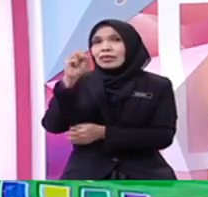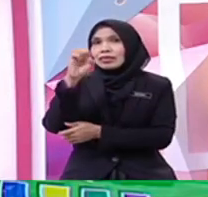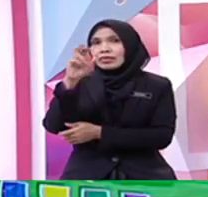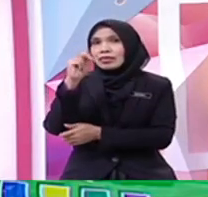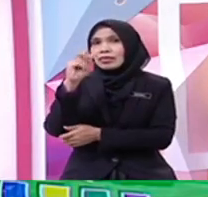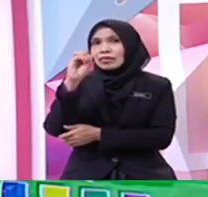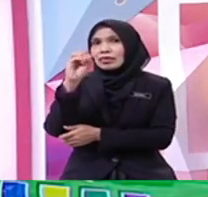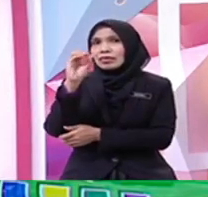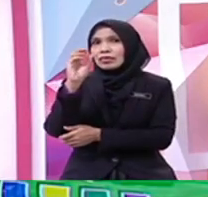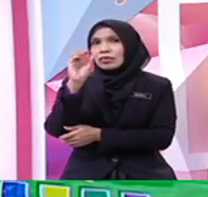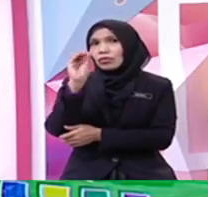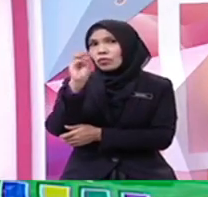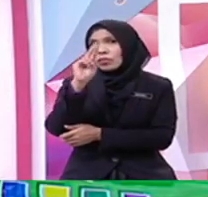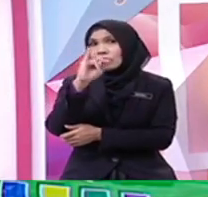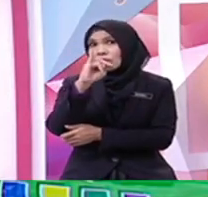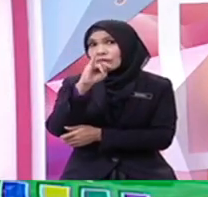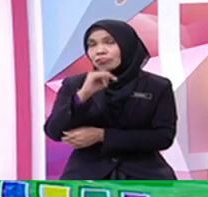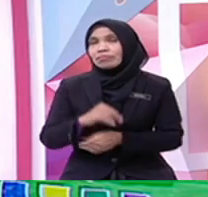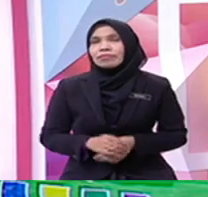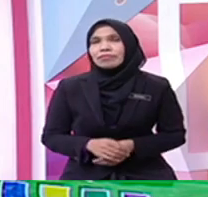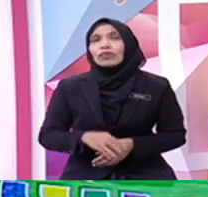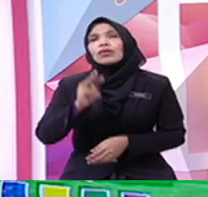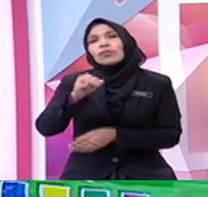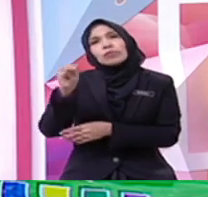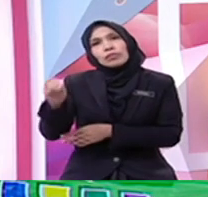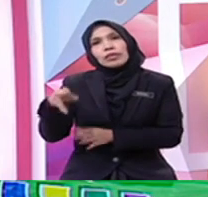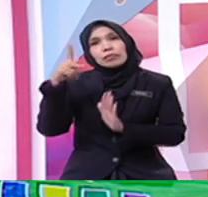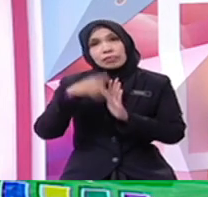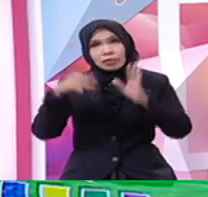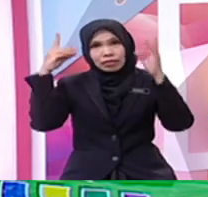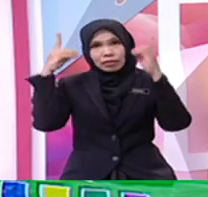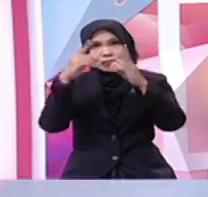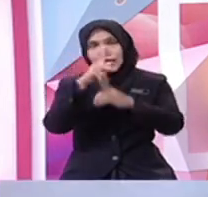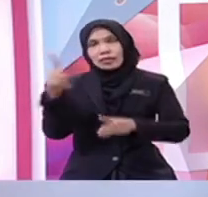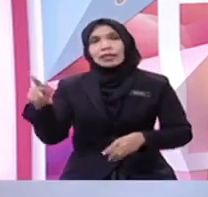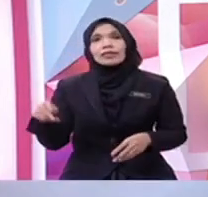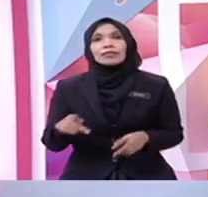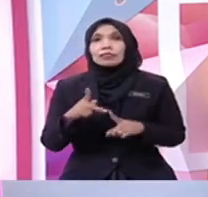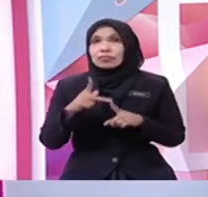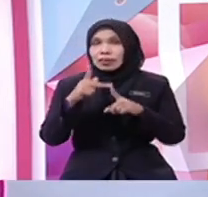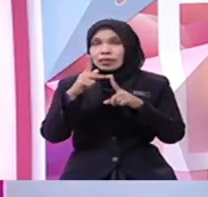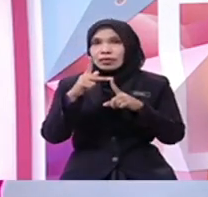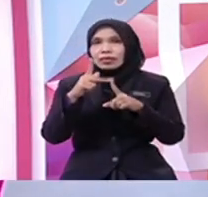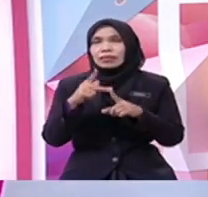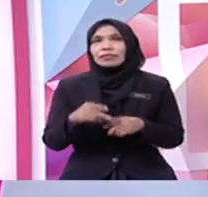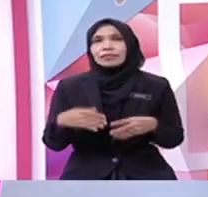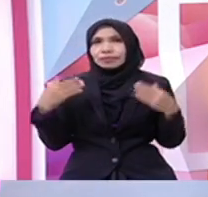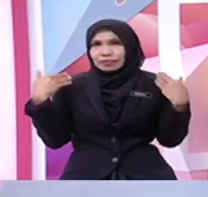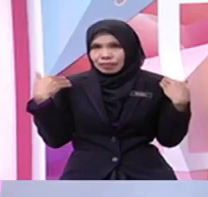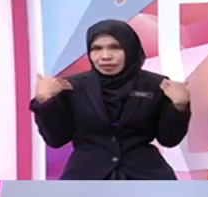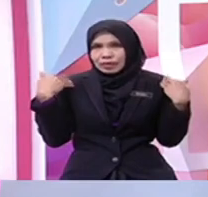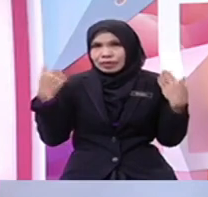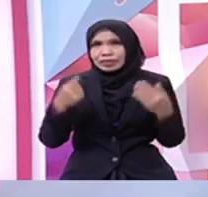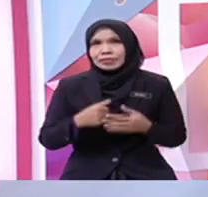pendidikan khas utama kita fokuskan seri ini kepada subjek kemahiran manipulatif kefungsian